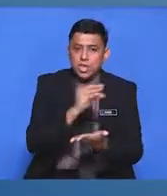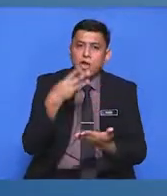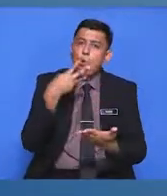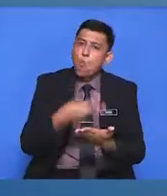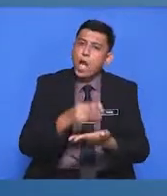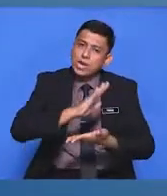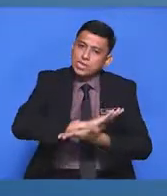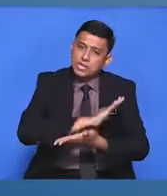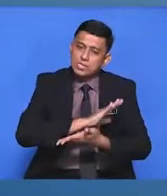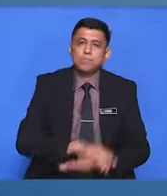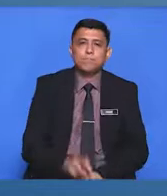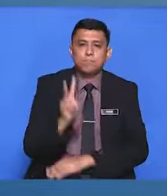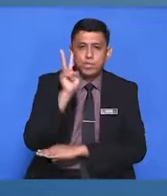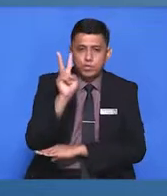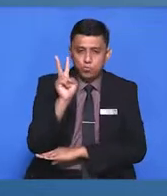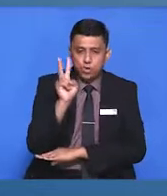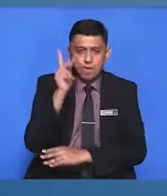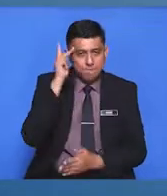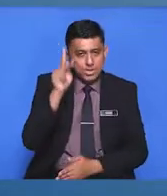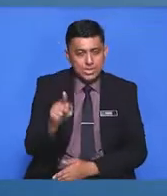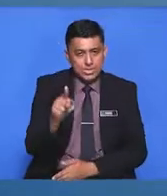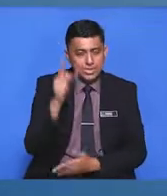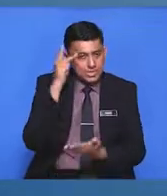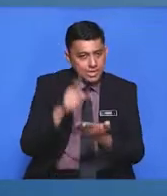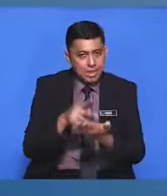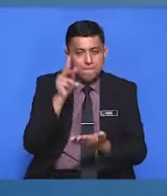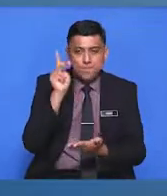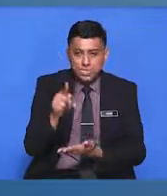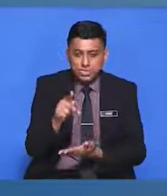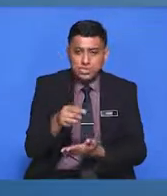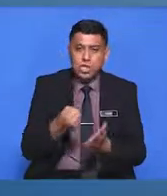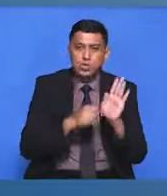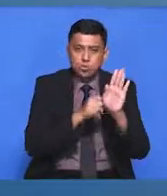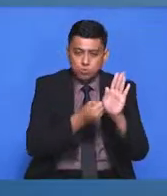Kedua, mengenal pasti sumber kewangan dan simpanan.